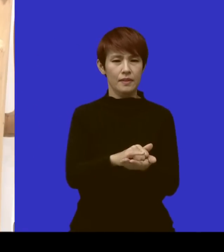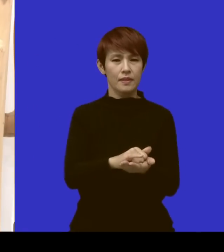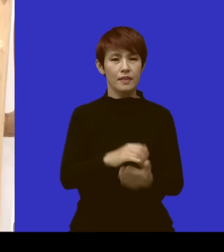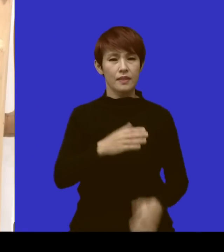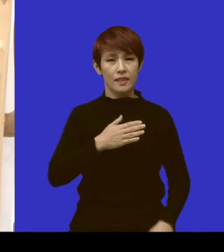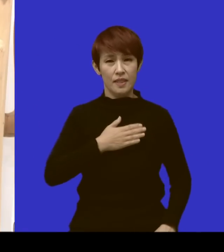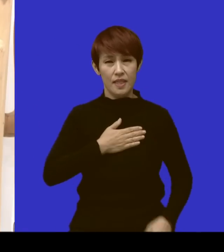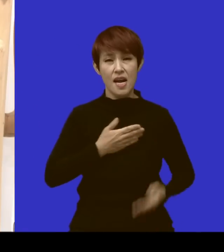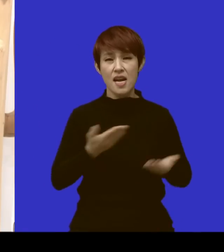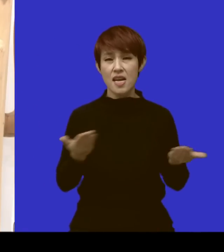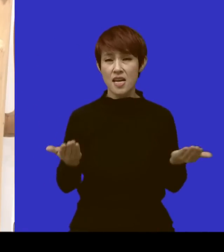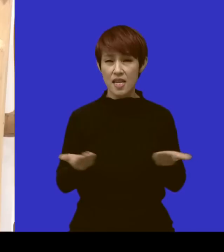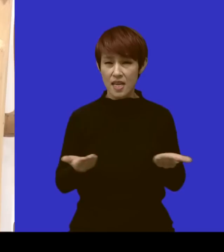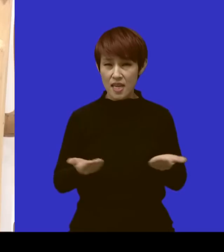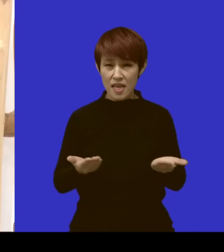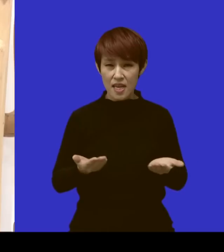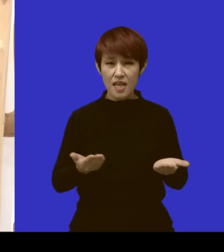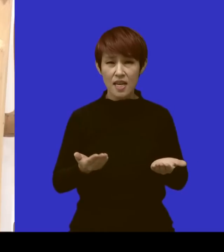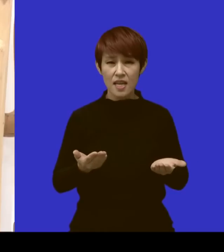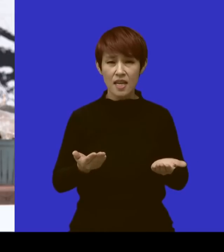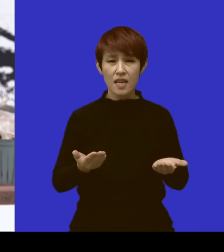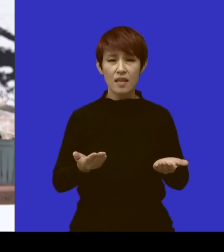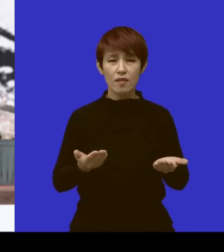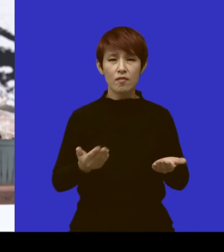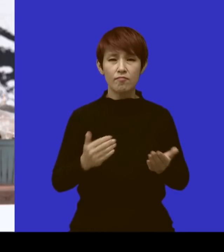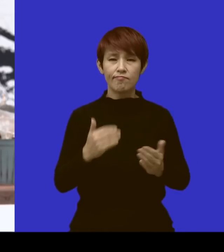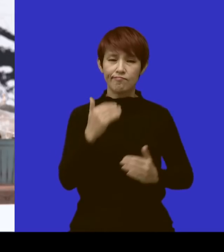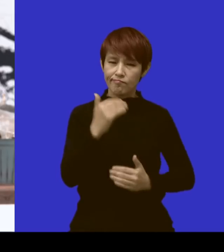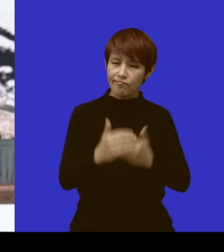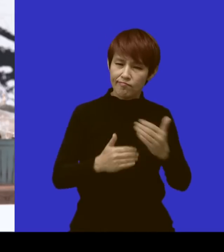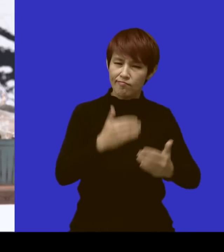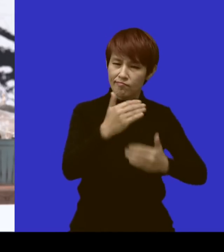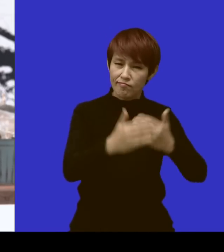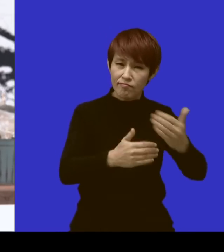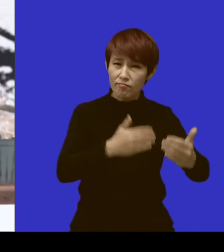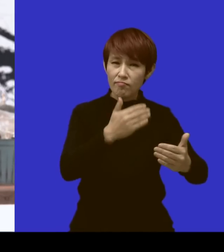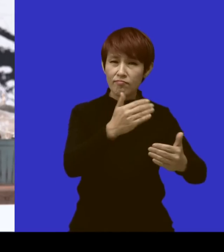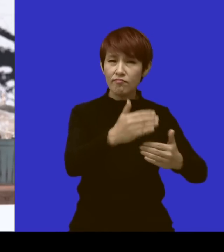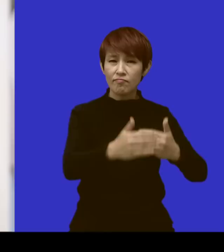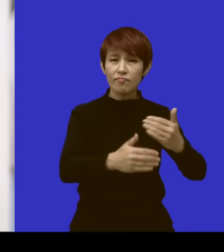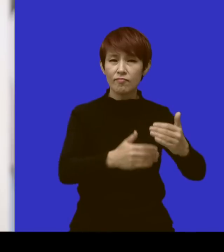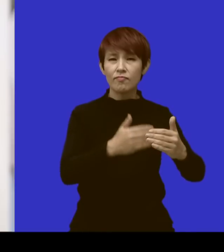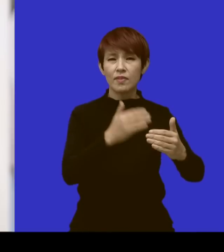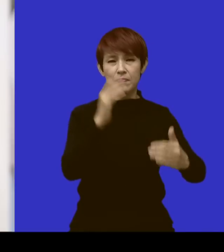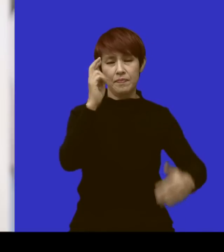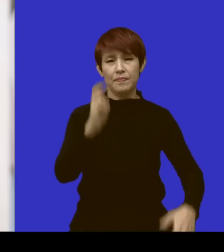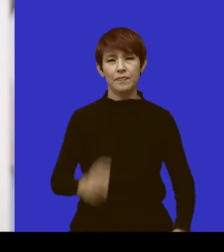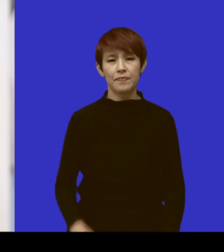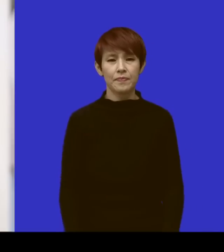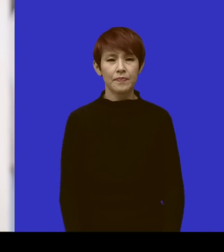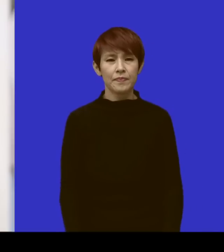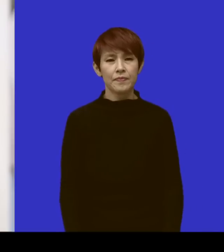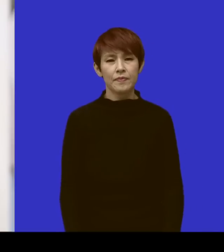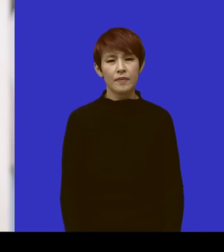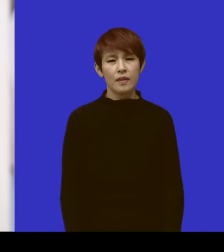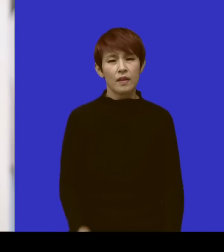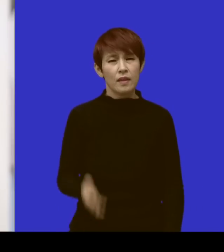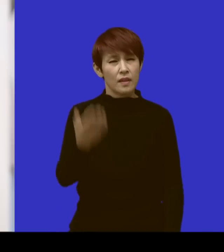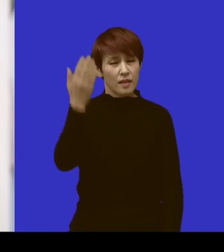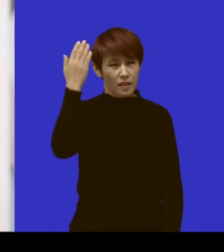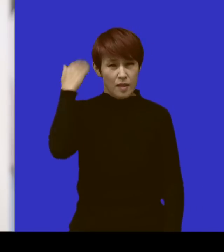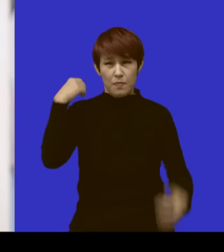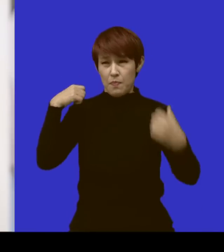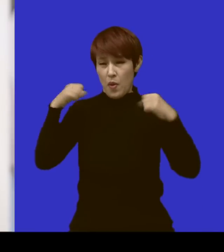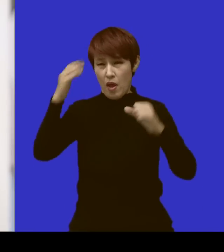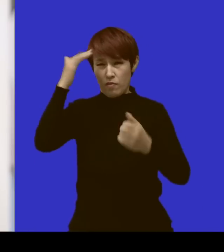있는 일들을 어떻게 보면 또 열어가시는 과정 중에 하나였던 것 같은데 네. 근데 그때가 너무